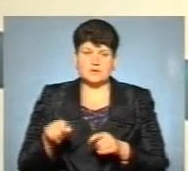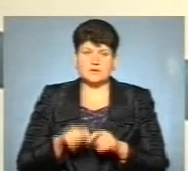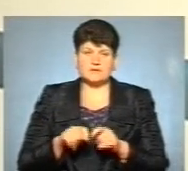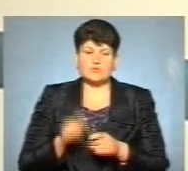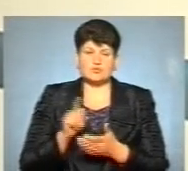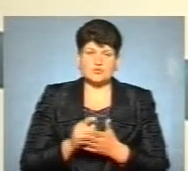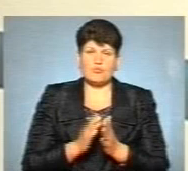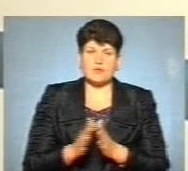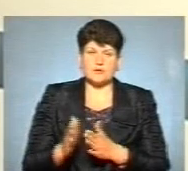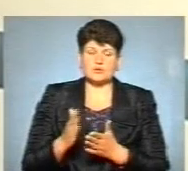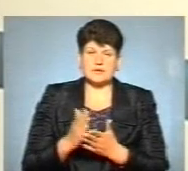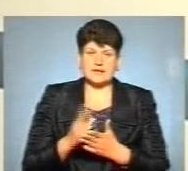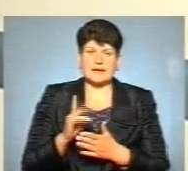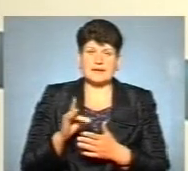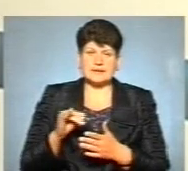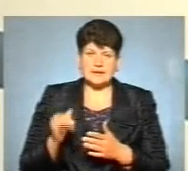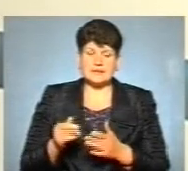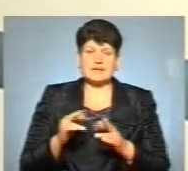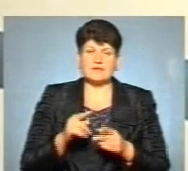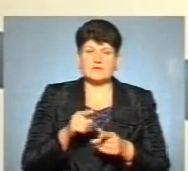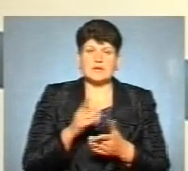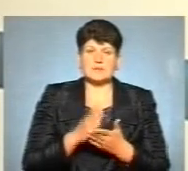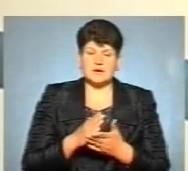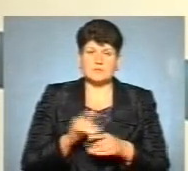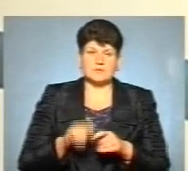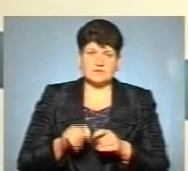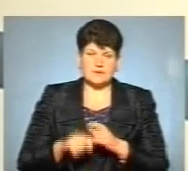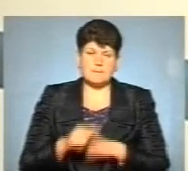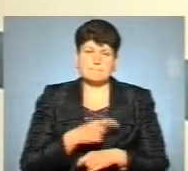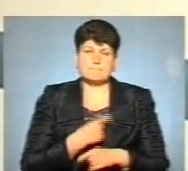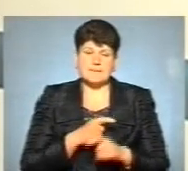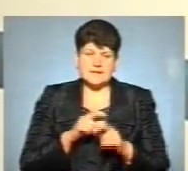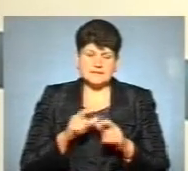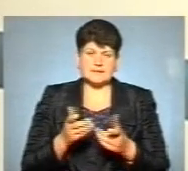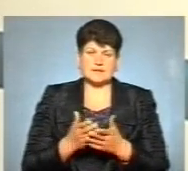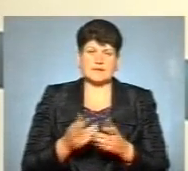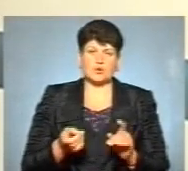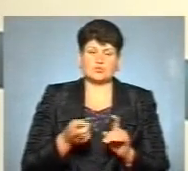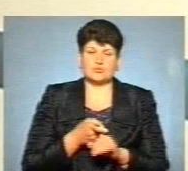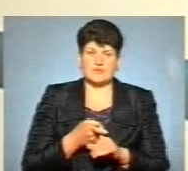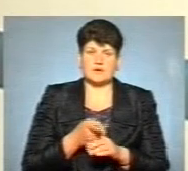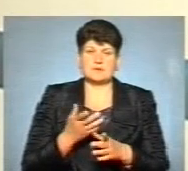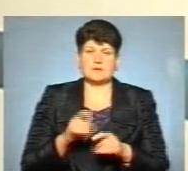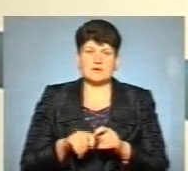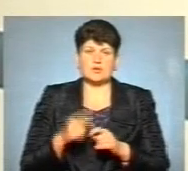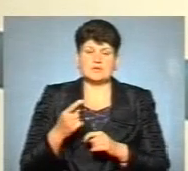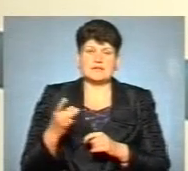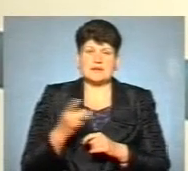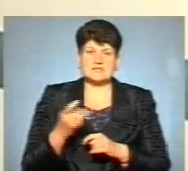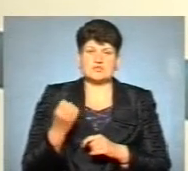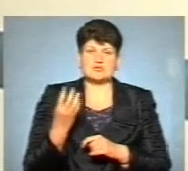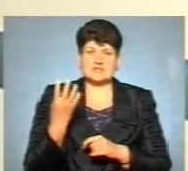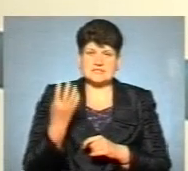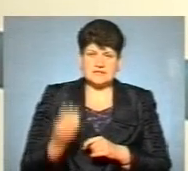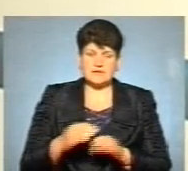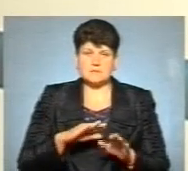критерії вкратності, як вони мають тестуватися. Наприклад, медики, які контактували з хворим на коронавірусну інфекцію, тестуються один раз в 14 днів